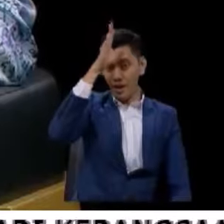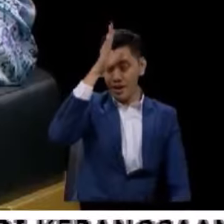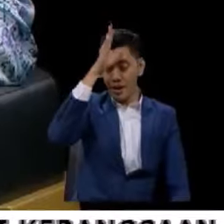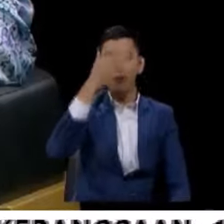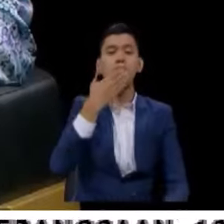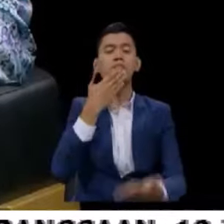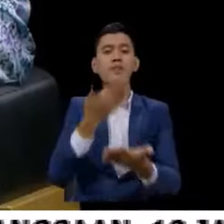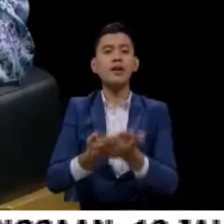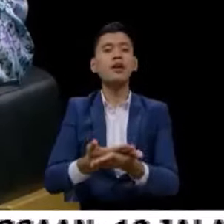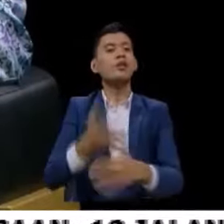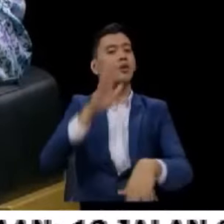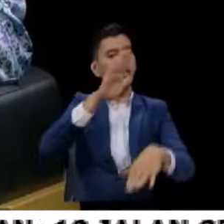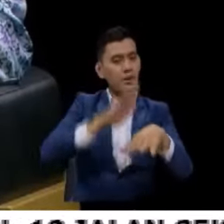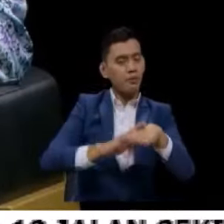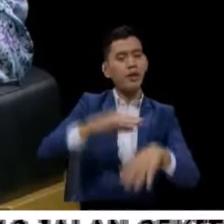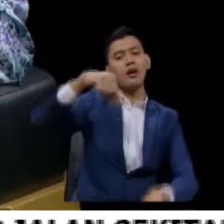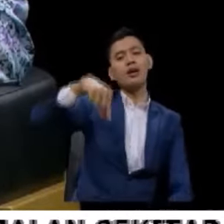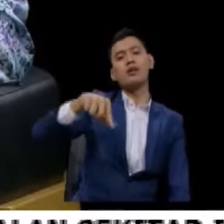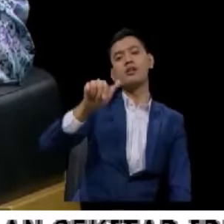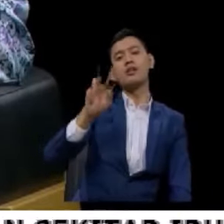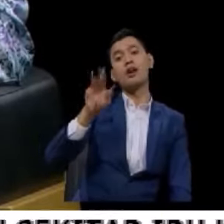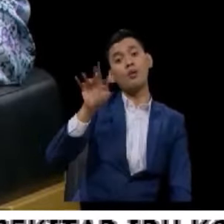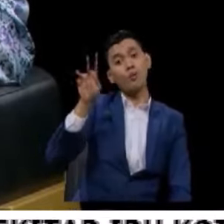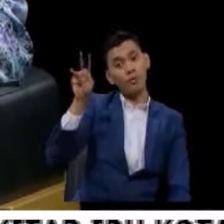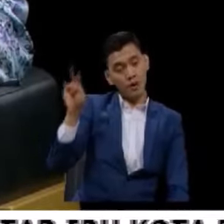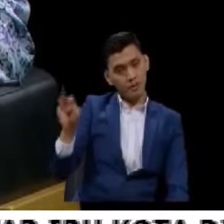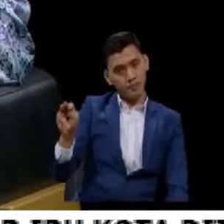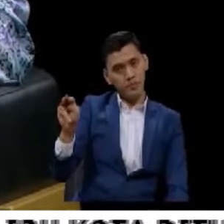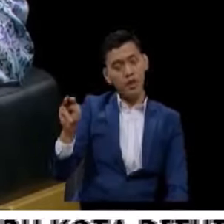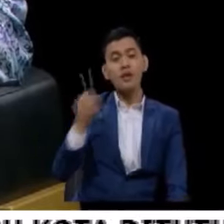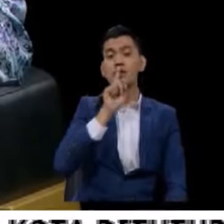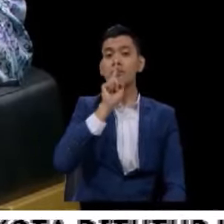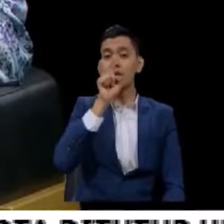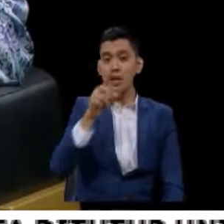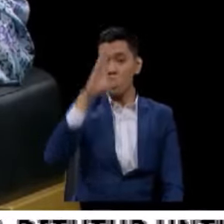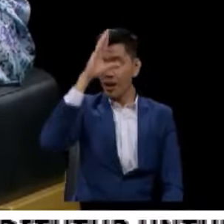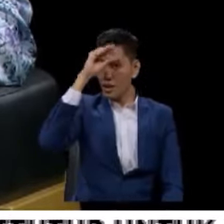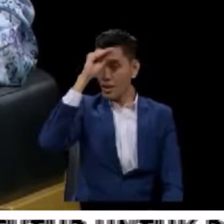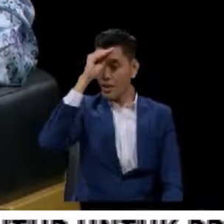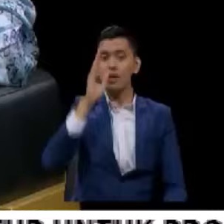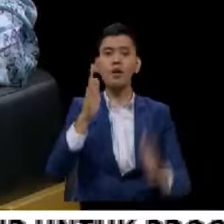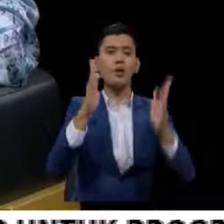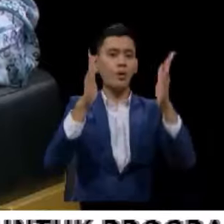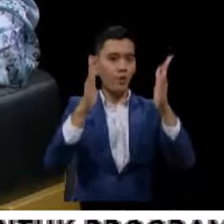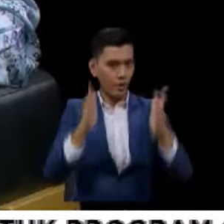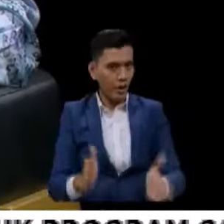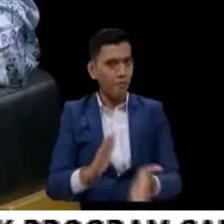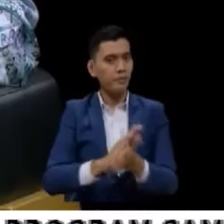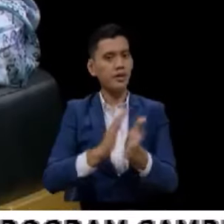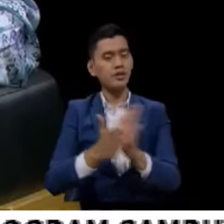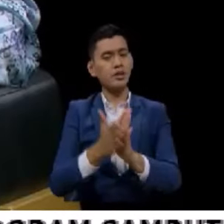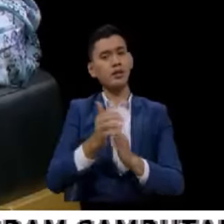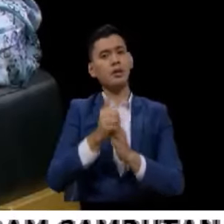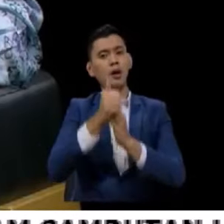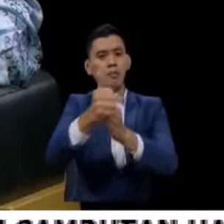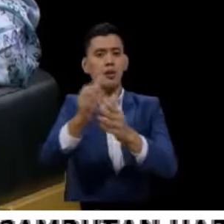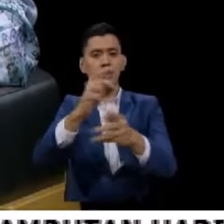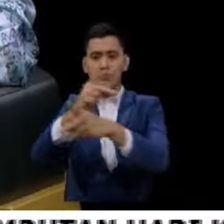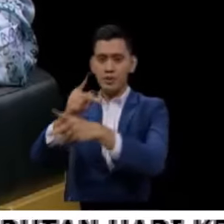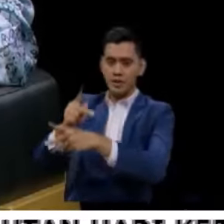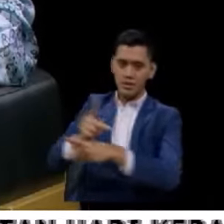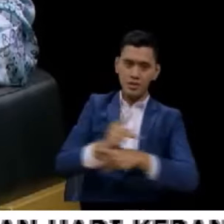sebagai ar-rijal qowwamuna Anda bisa laki-laki itu merupakan orang yang menjadi pemimpin pengawal